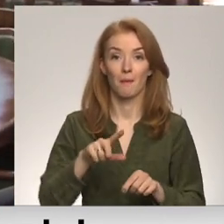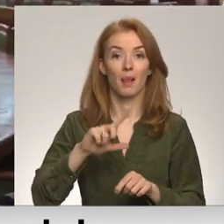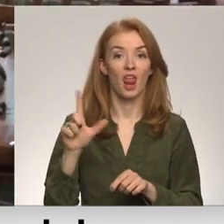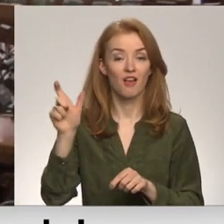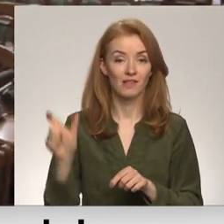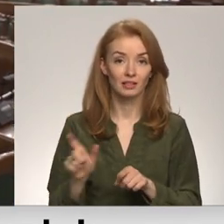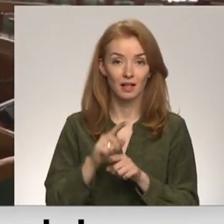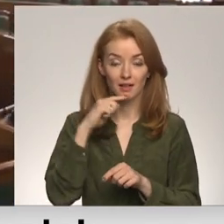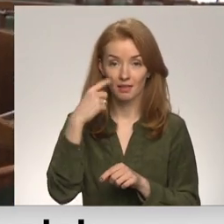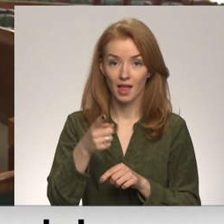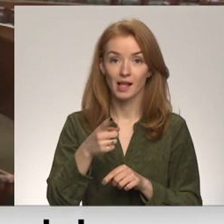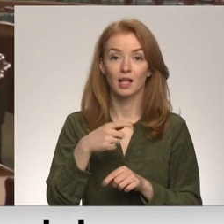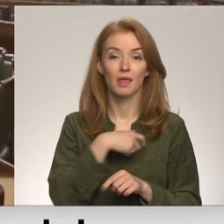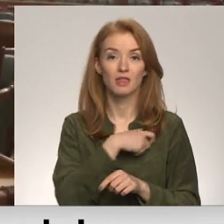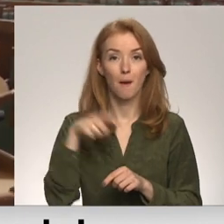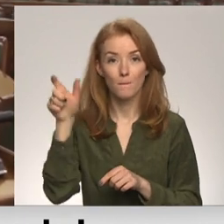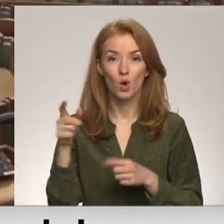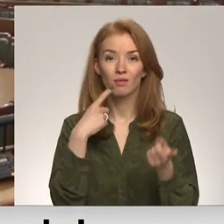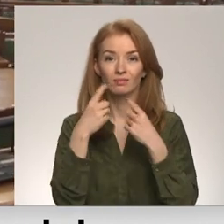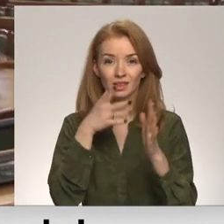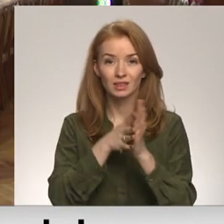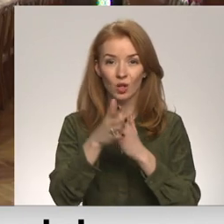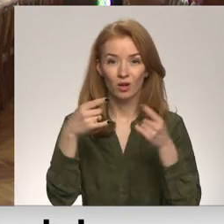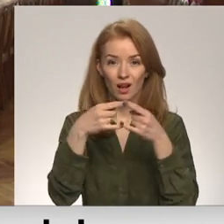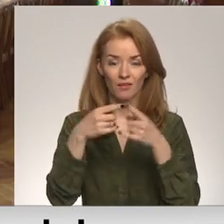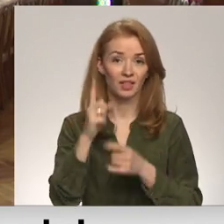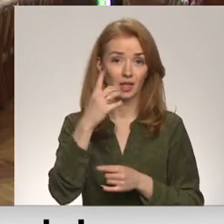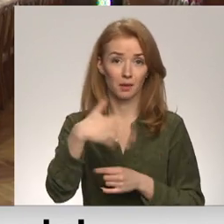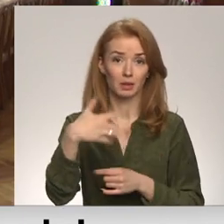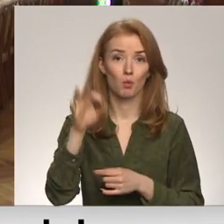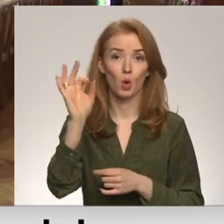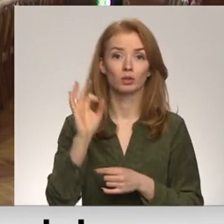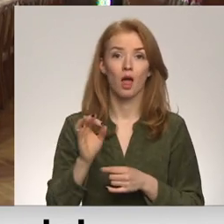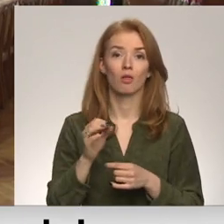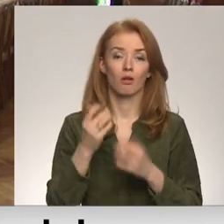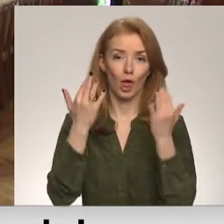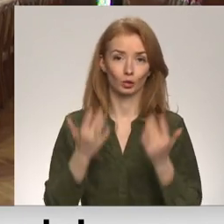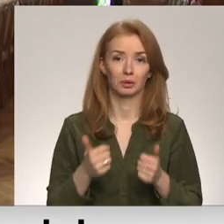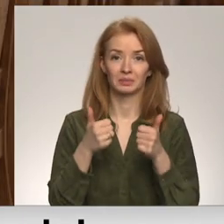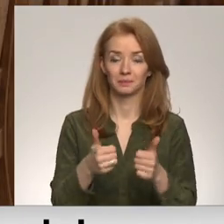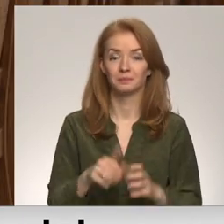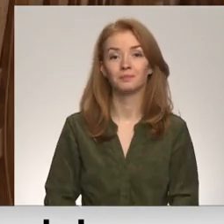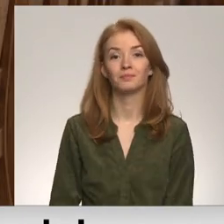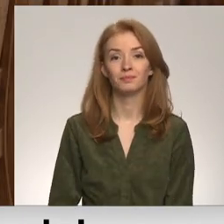norādīja, ka deputātu runāšanai caur ekrānu esot tikai 50% efektivitāte. Madara Līcīte, Latvijas televīzija.